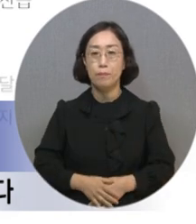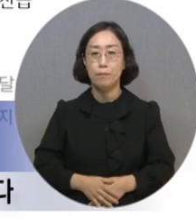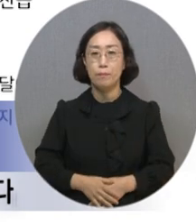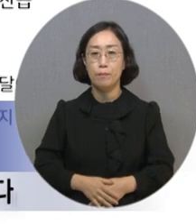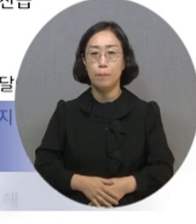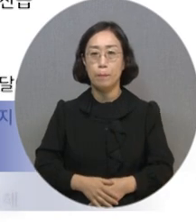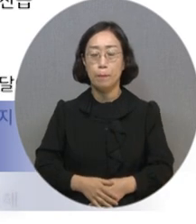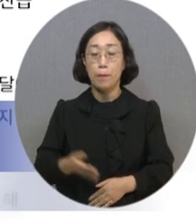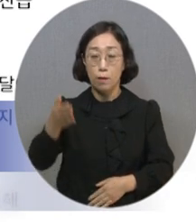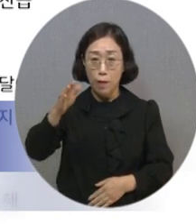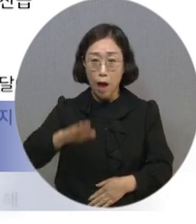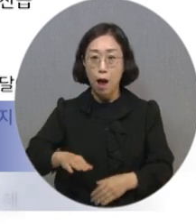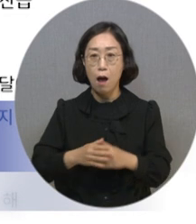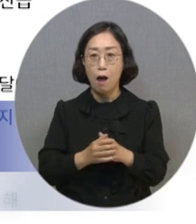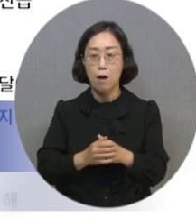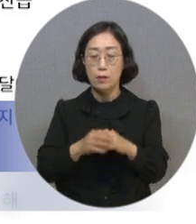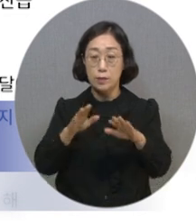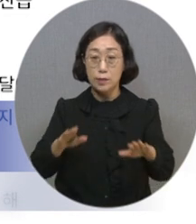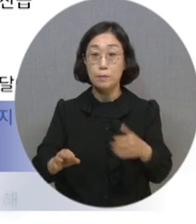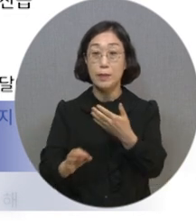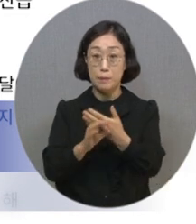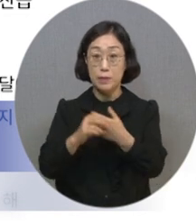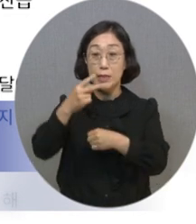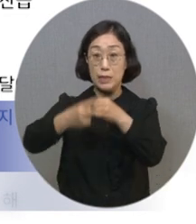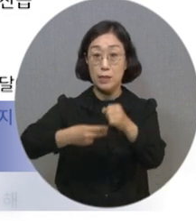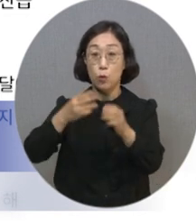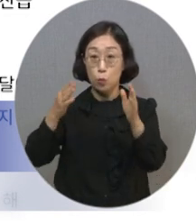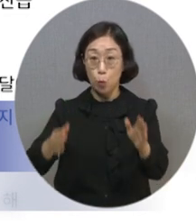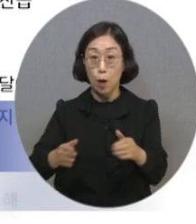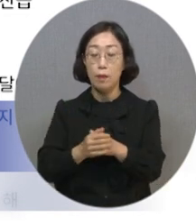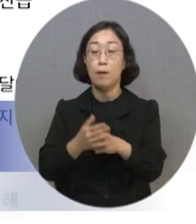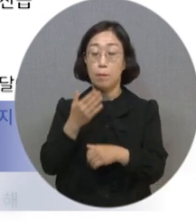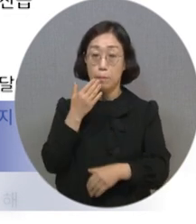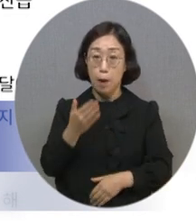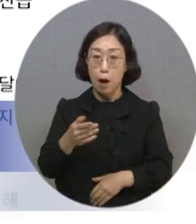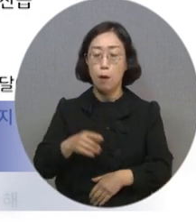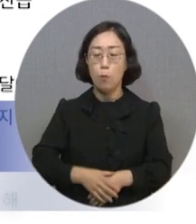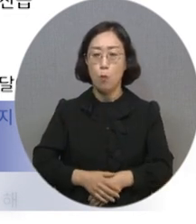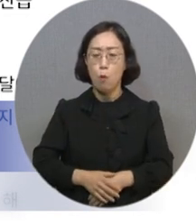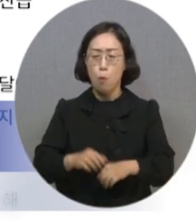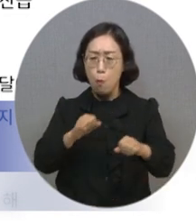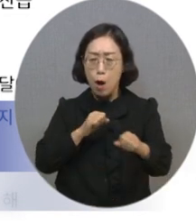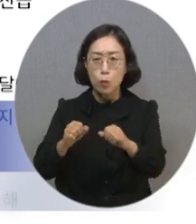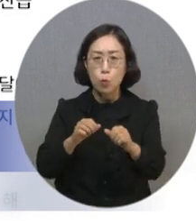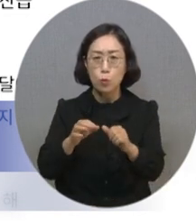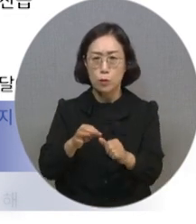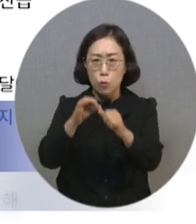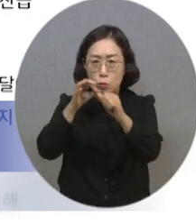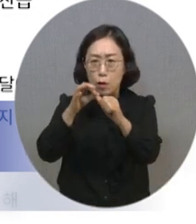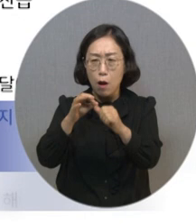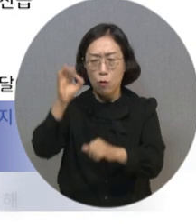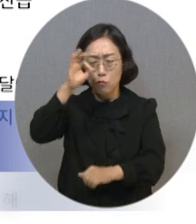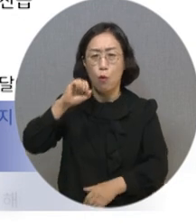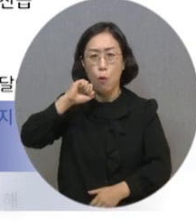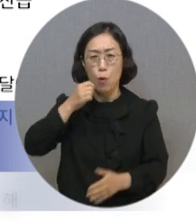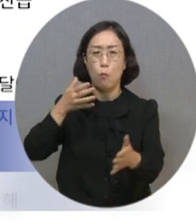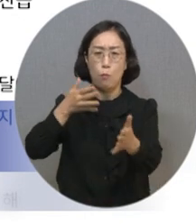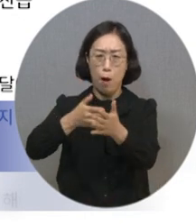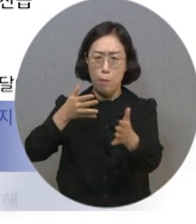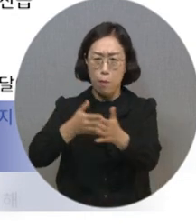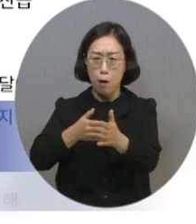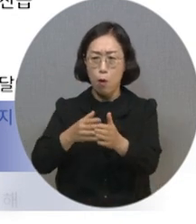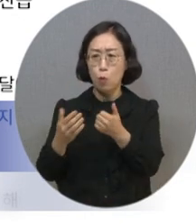있습니다 그러나 이번에 한 시적으로 시행되는 가족 급여는 활동지원사가 연계되지 못해 서비스를